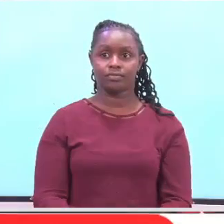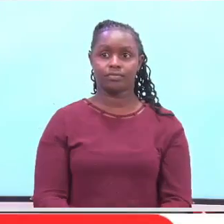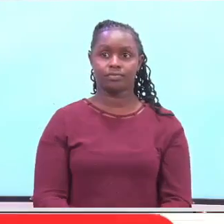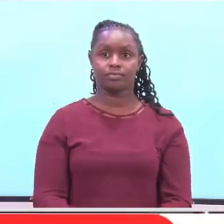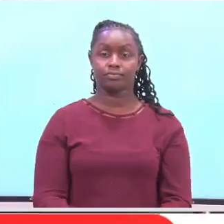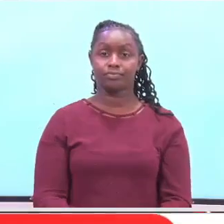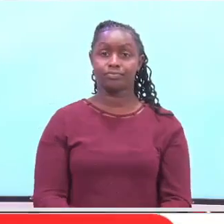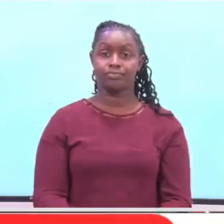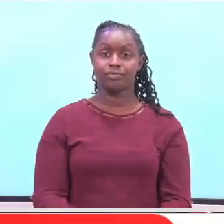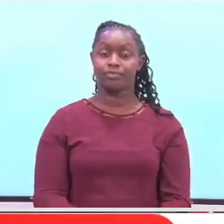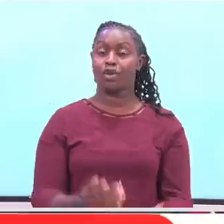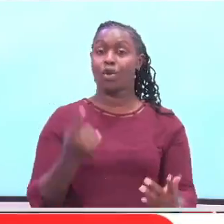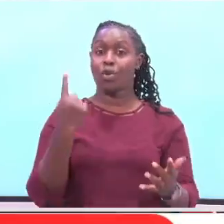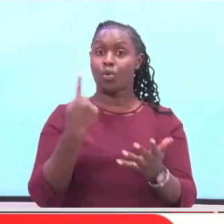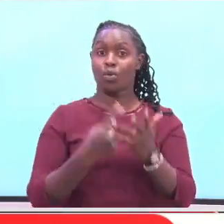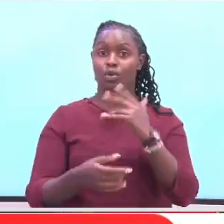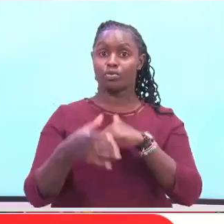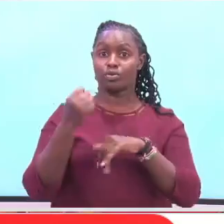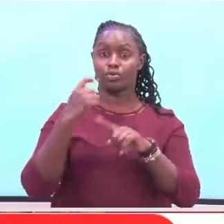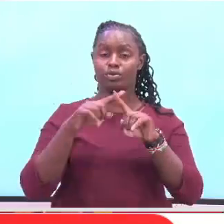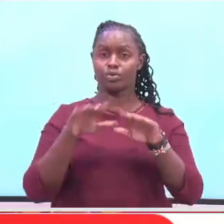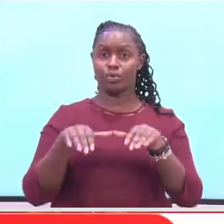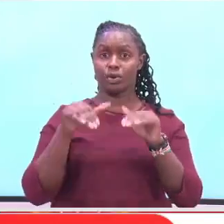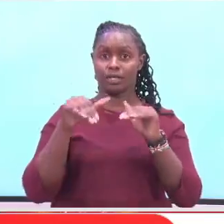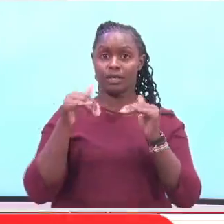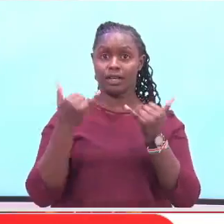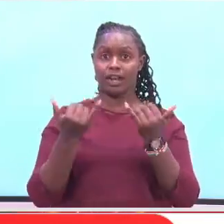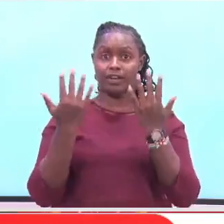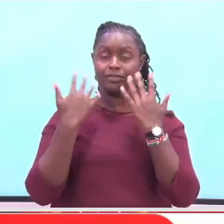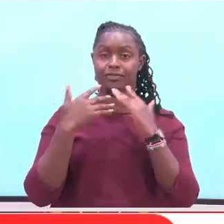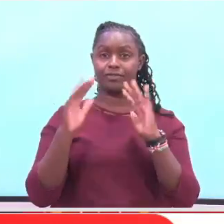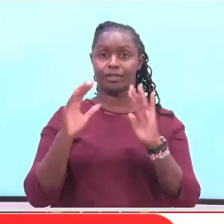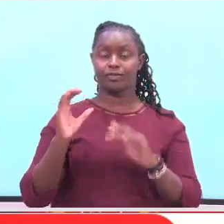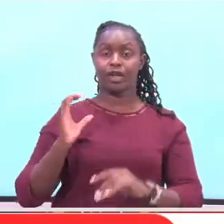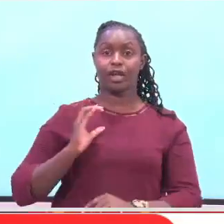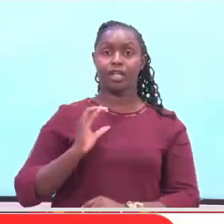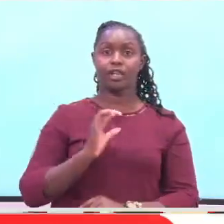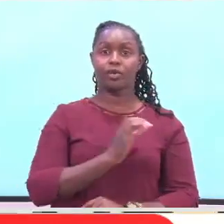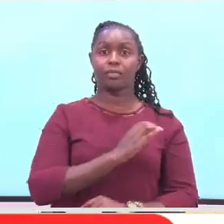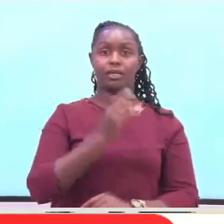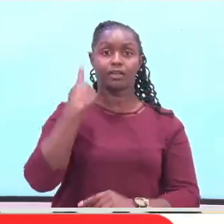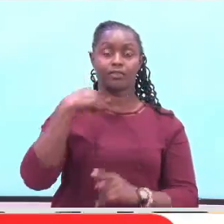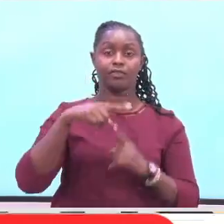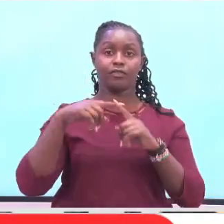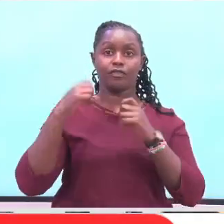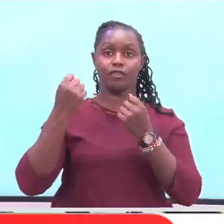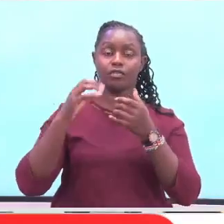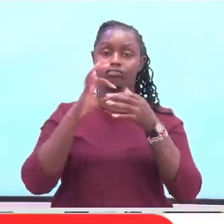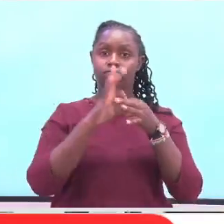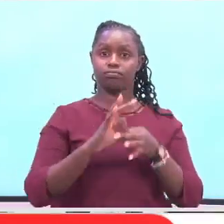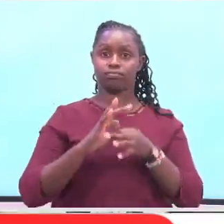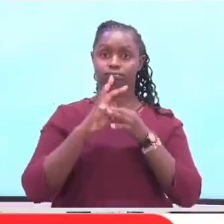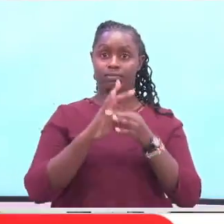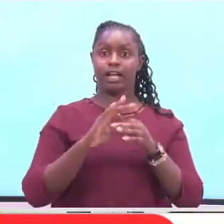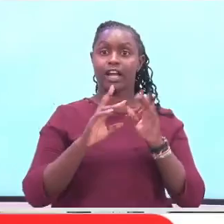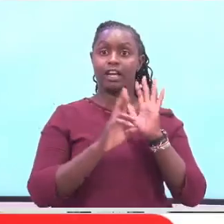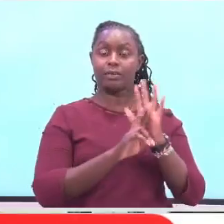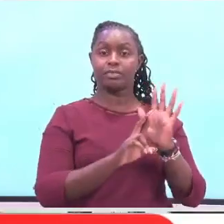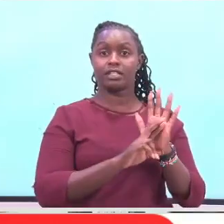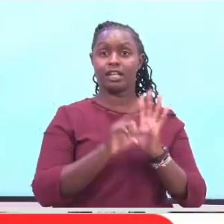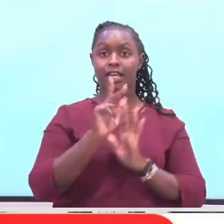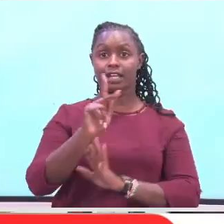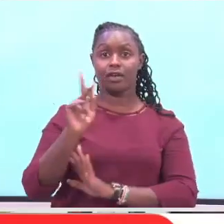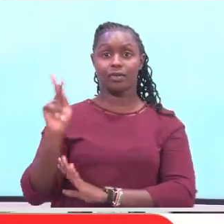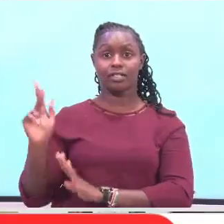Hayawi, hayawi, hatimaye huwa. Kamati ya maridhiano inayowakilisha Kenya Kwanza na Azimio siku ya